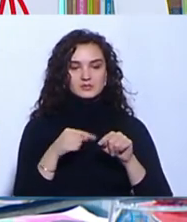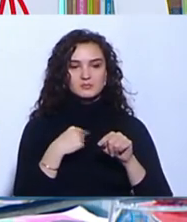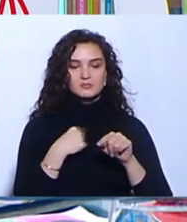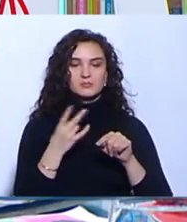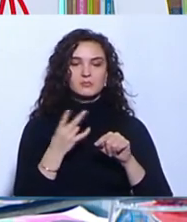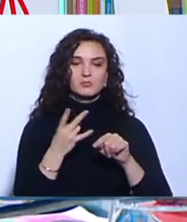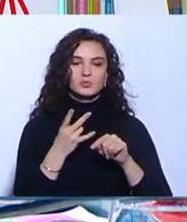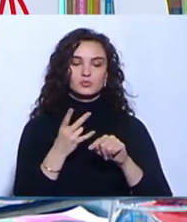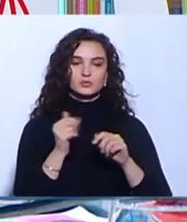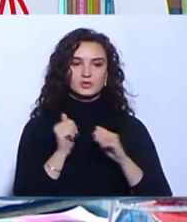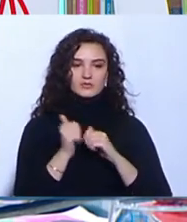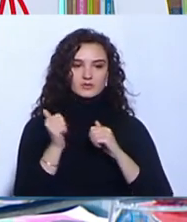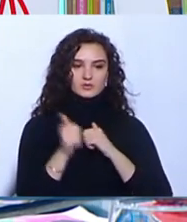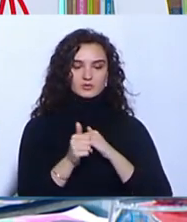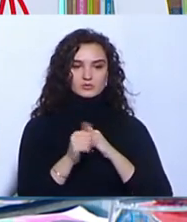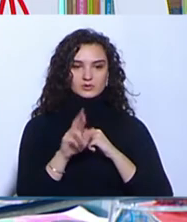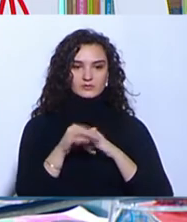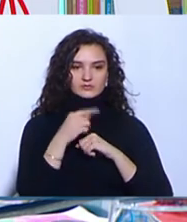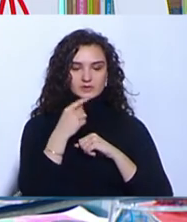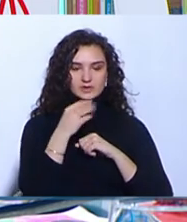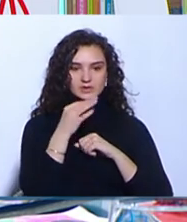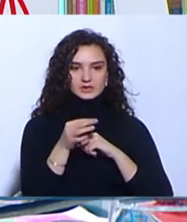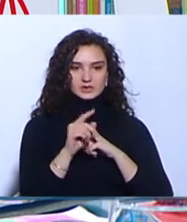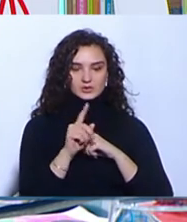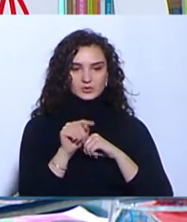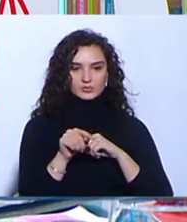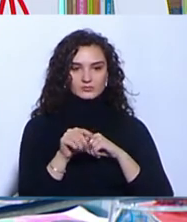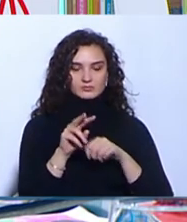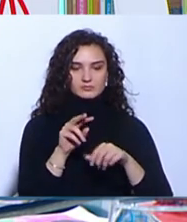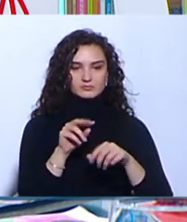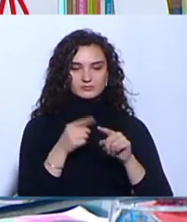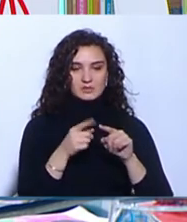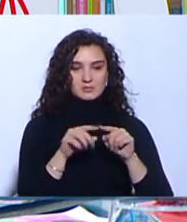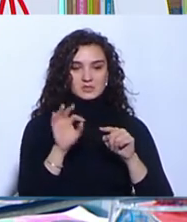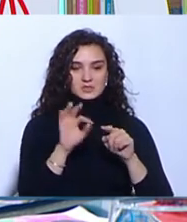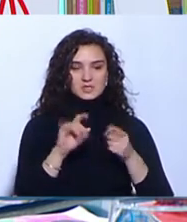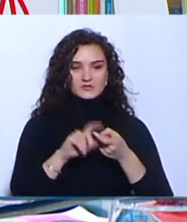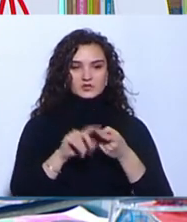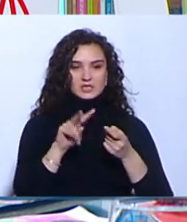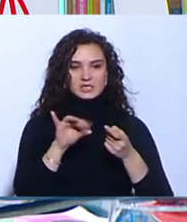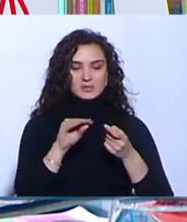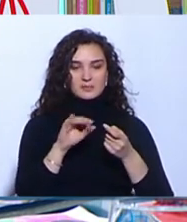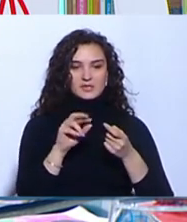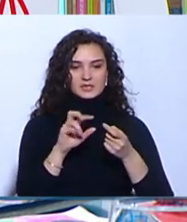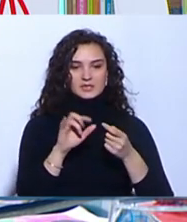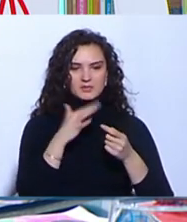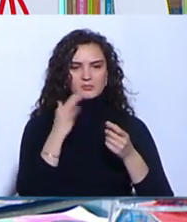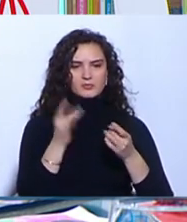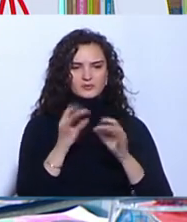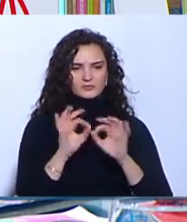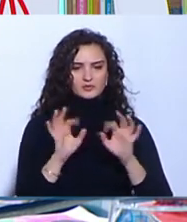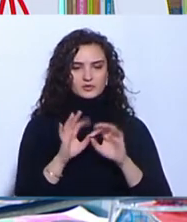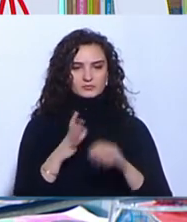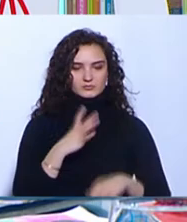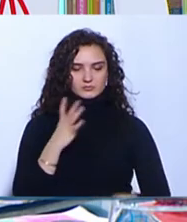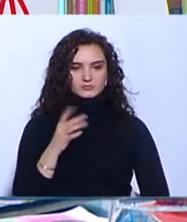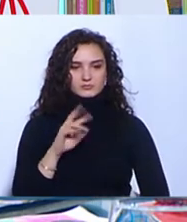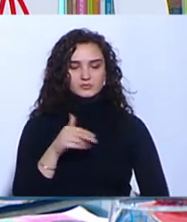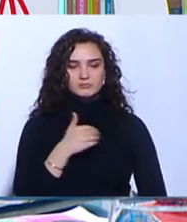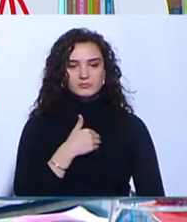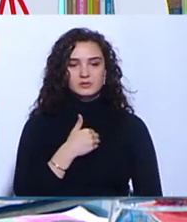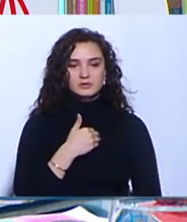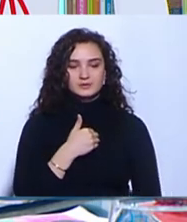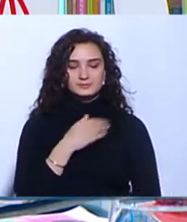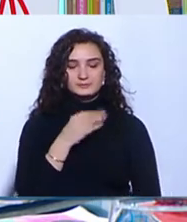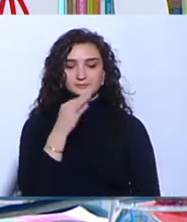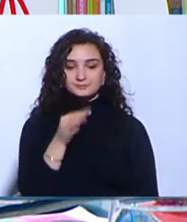უნდა დავასწრო მოვლენებს და ვთქვა, რომ ლიმფედემასთან დაკავშირებით ჩვენ არაერთხელ გვისაუბრია და მინდა